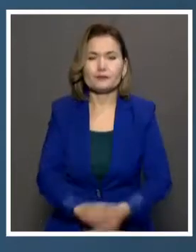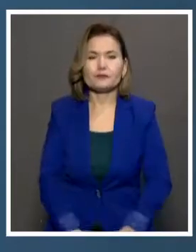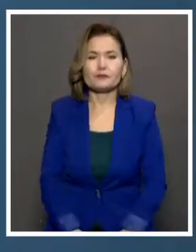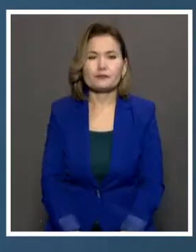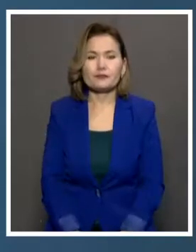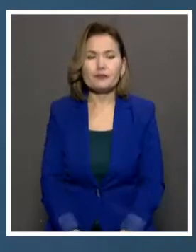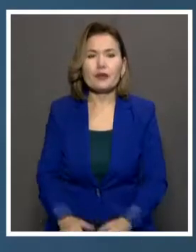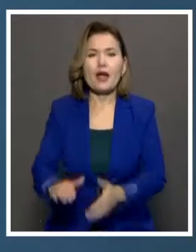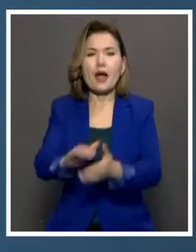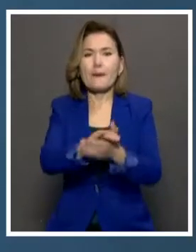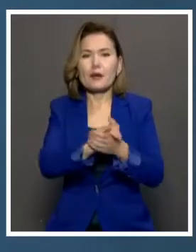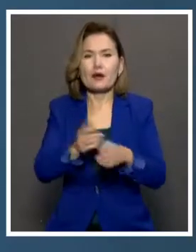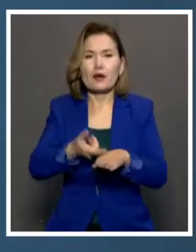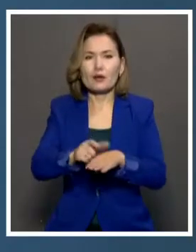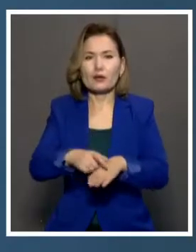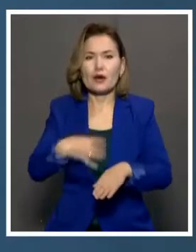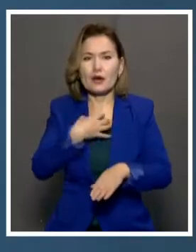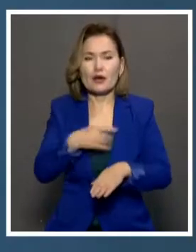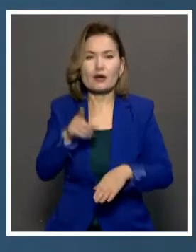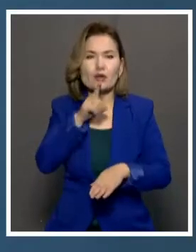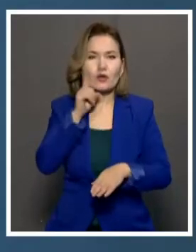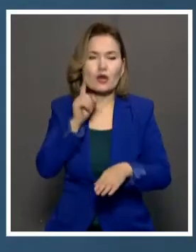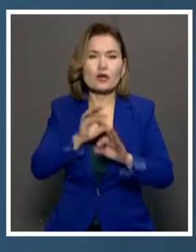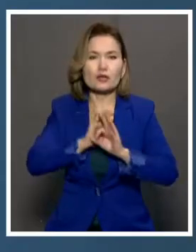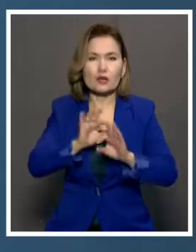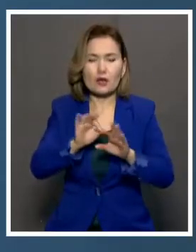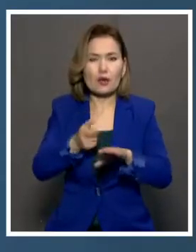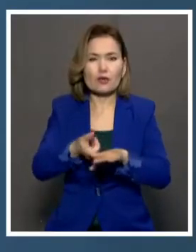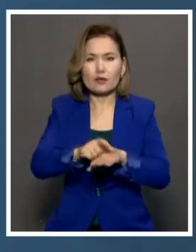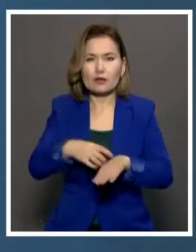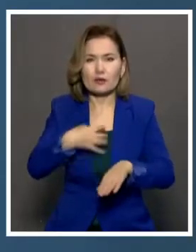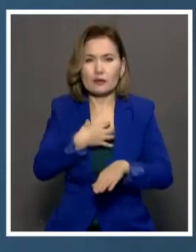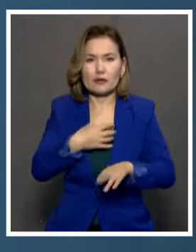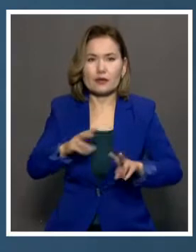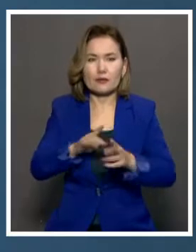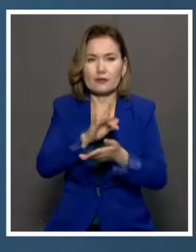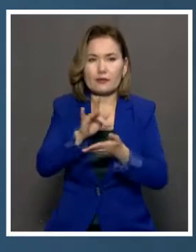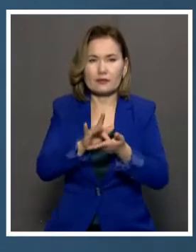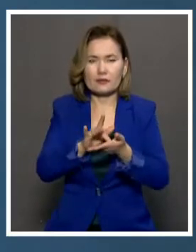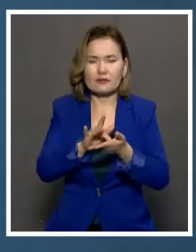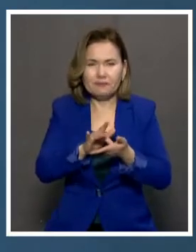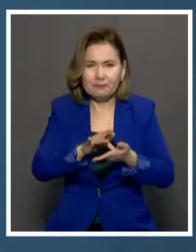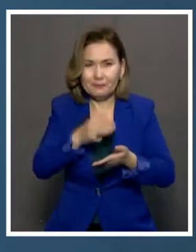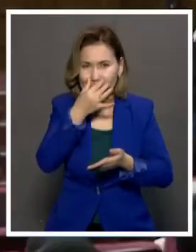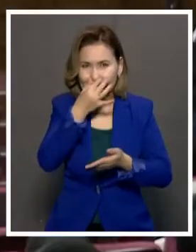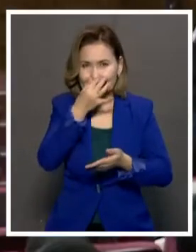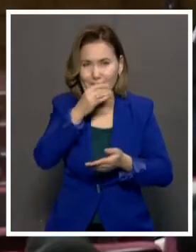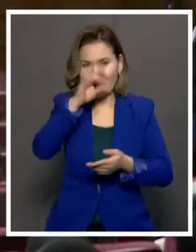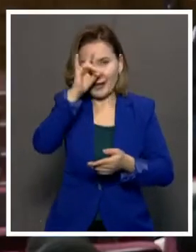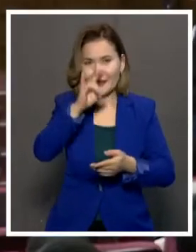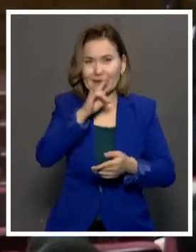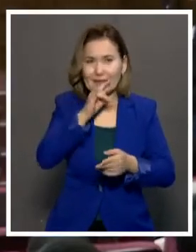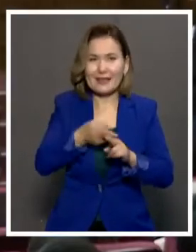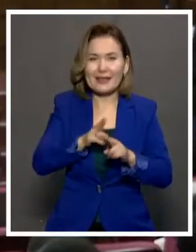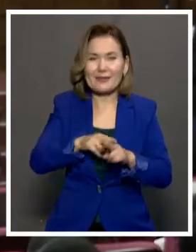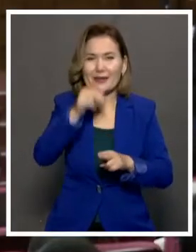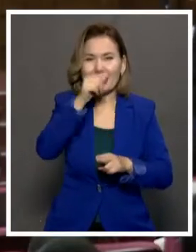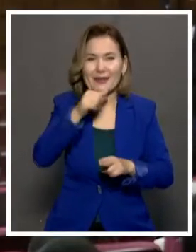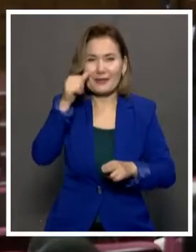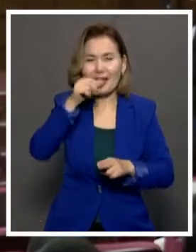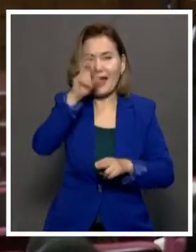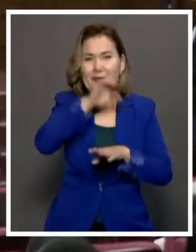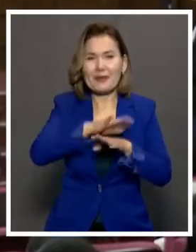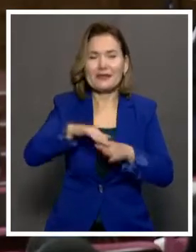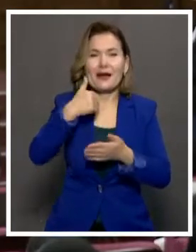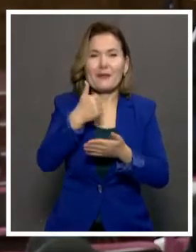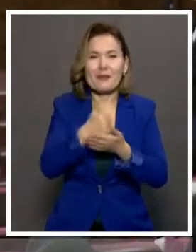Ұлттық тұтастық пен бірліктің маңыздылығын жастарға түсіндіру үнемі басты назарда болуы тиіс. Елордада өткен тәуелсіз Қазақстан жасампаздыққа толы жылдар